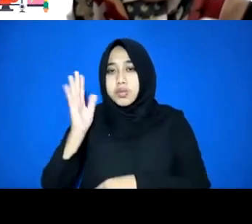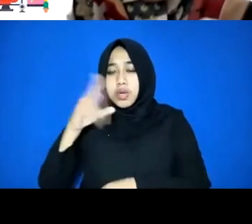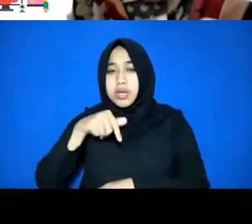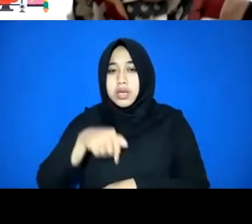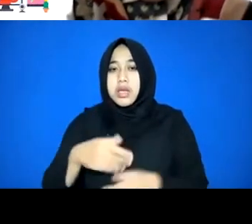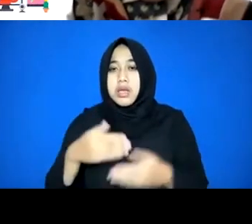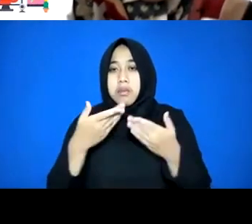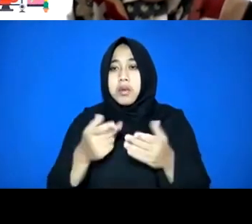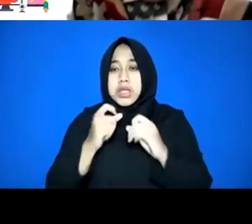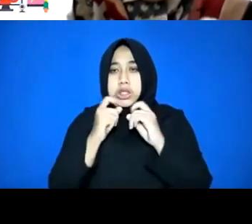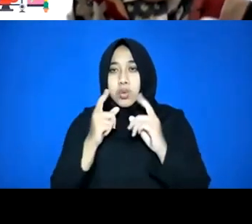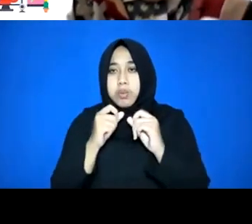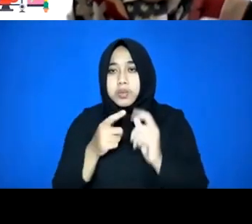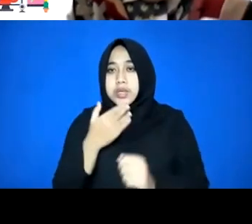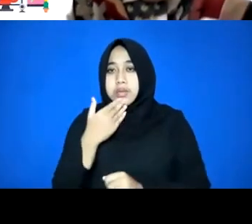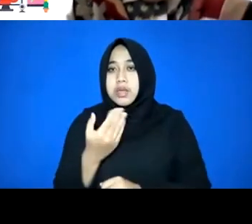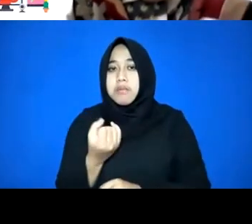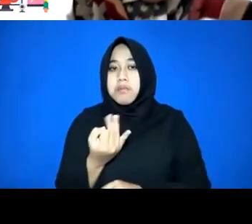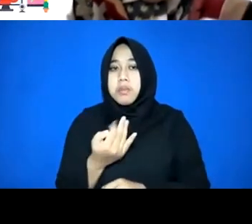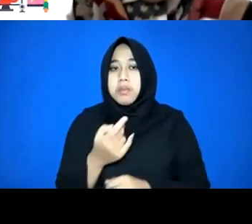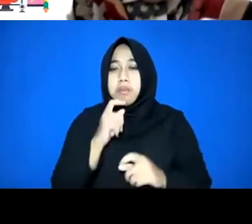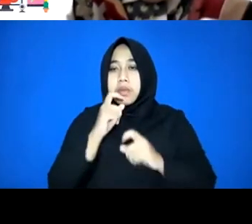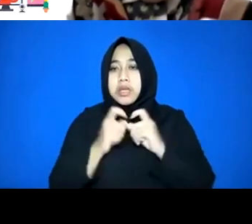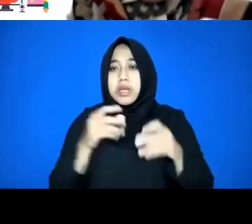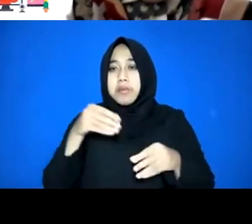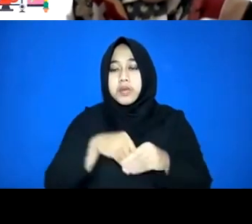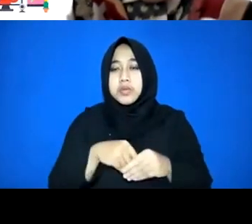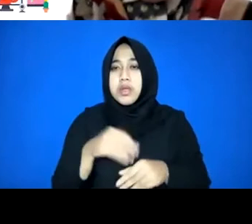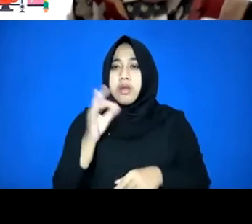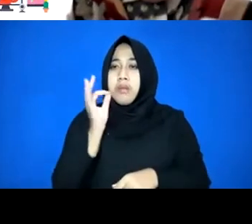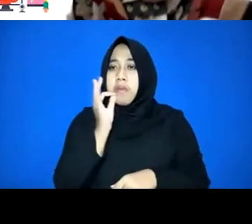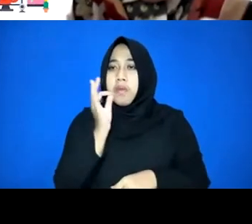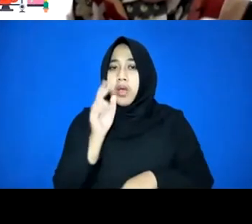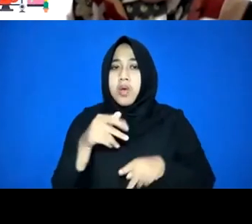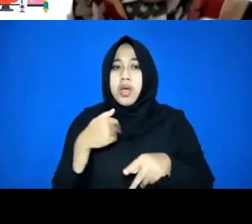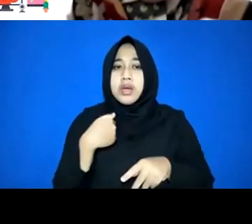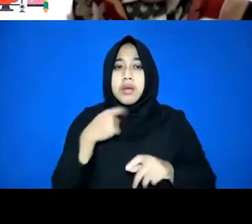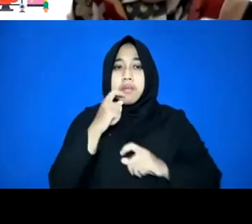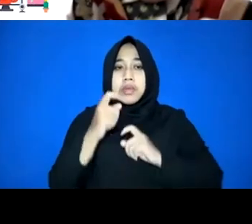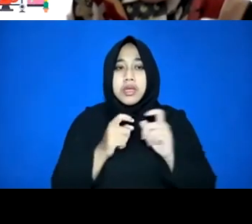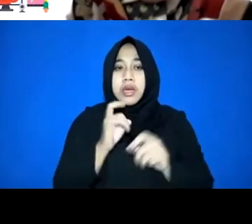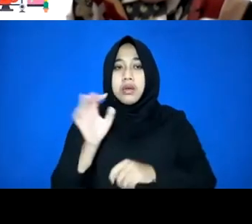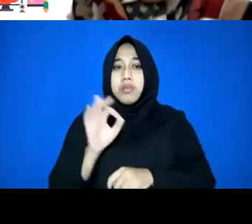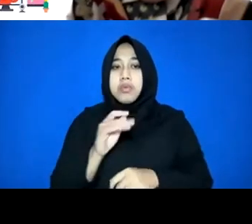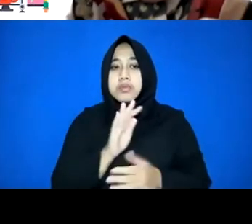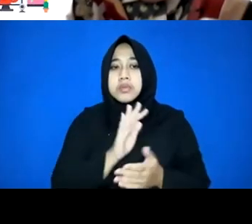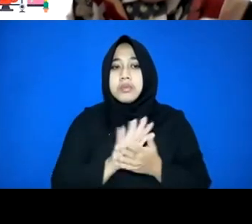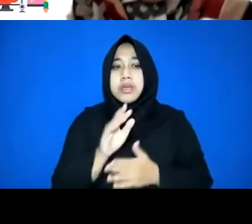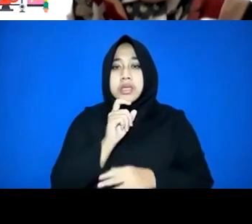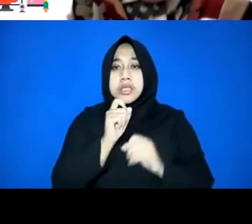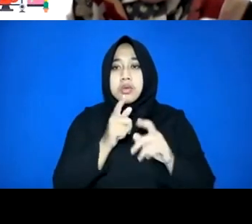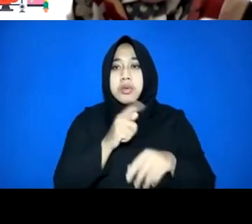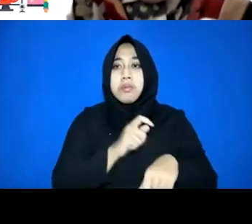memberikan jawaban-jawabannya kepada beberapa pertanyaan yang masuk, dan mohon maaf apabila ada pertanyaan-pertanyaan lainnya yang belum sempat kami jawab